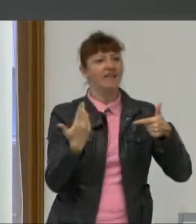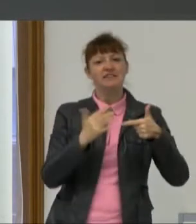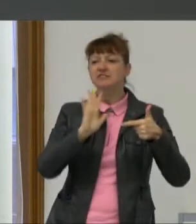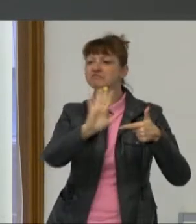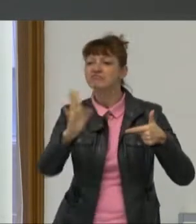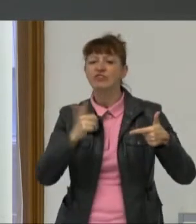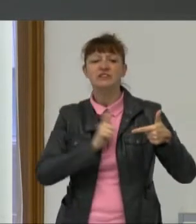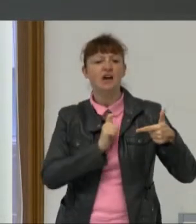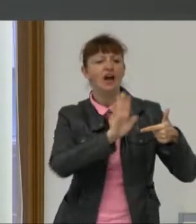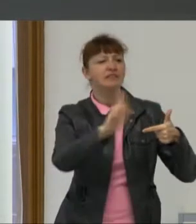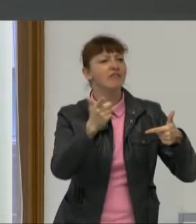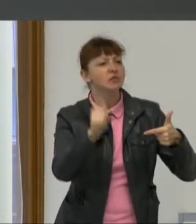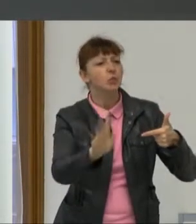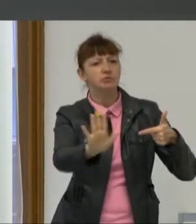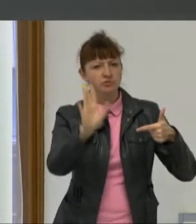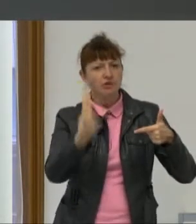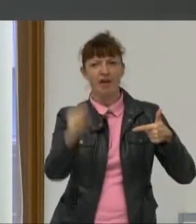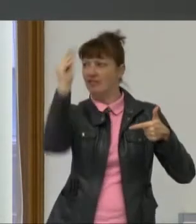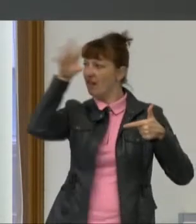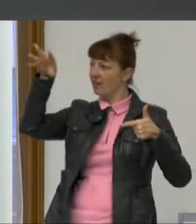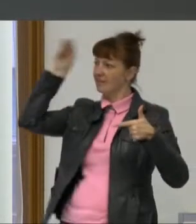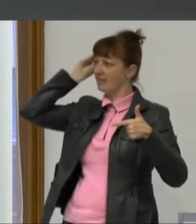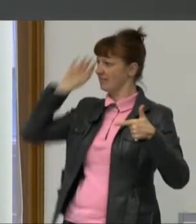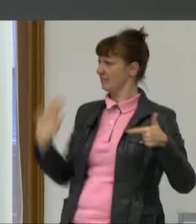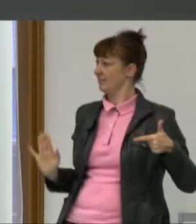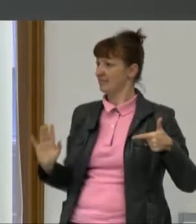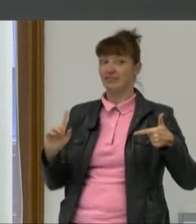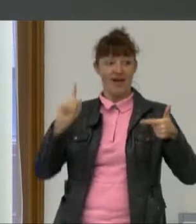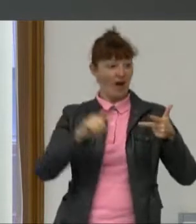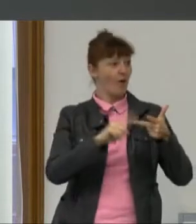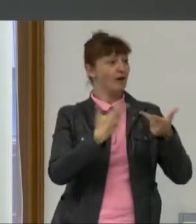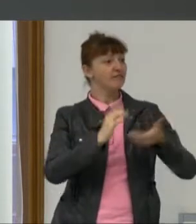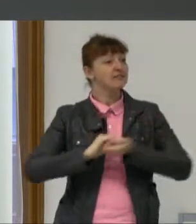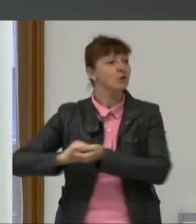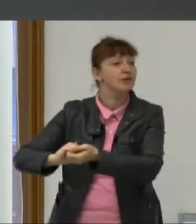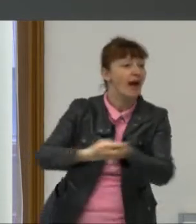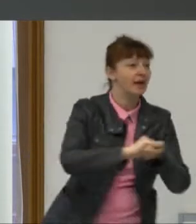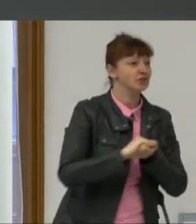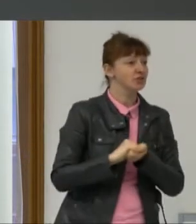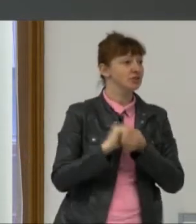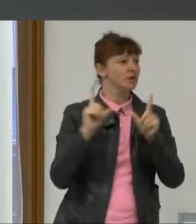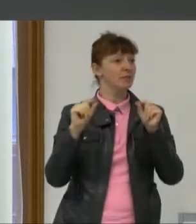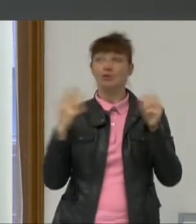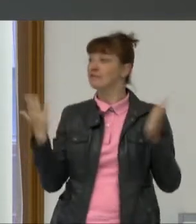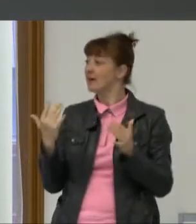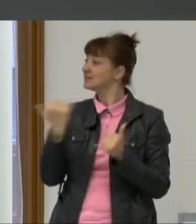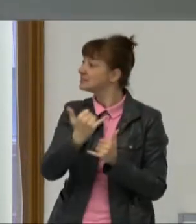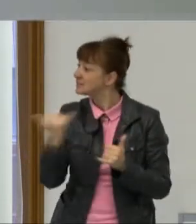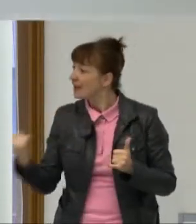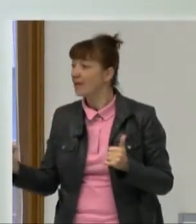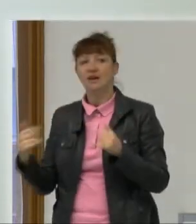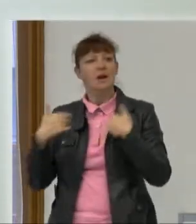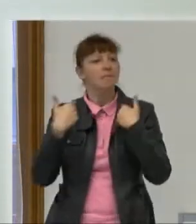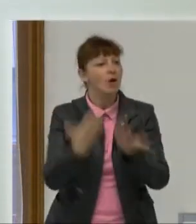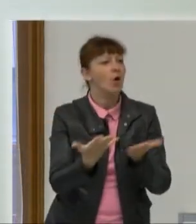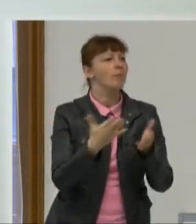und Weise lernen kann. Und sie ist auf jeden Fall auch solidarisch, weil jeder und jede die dafür notwendigen Hilfen